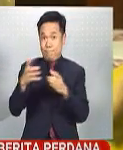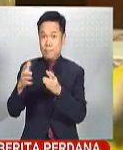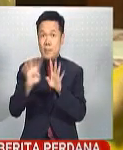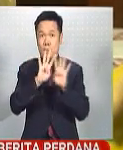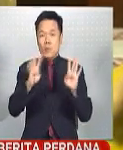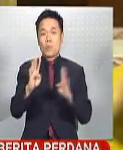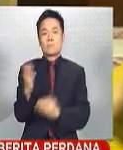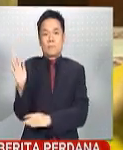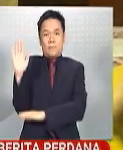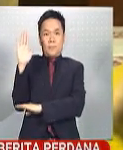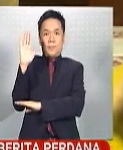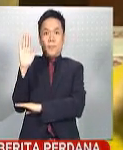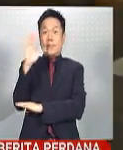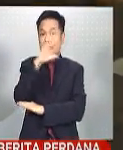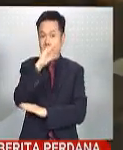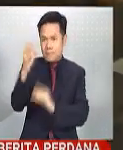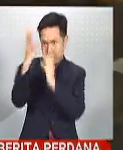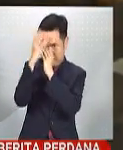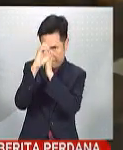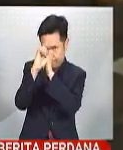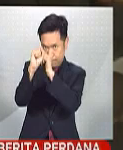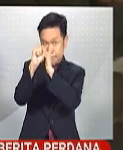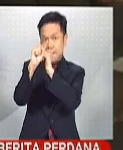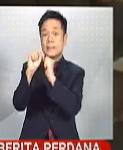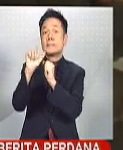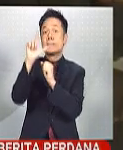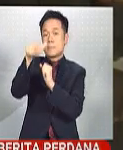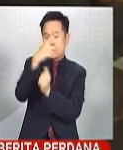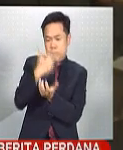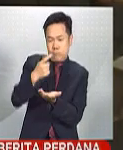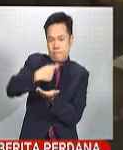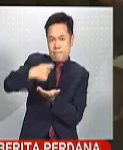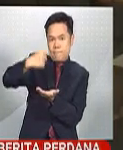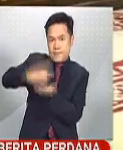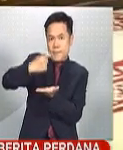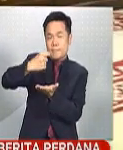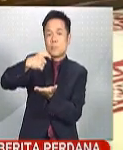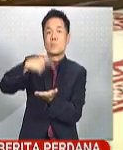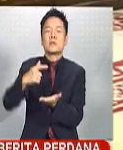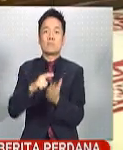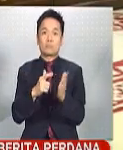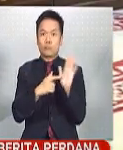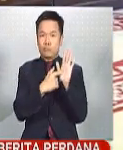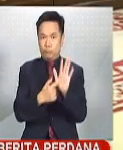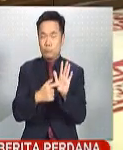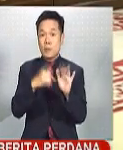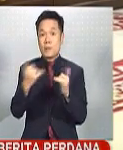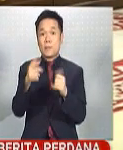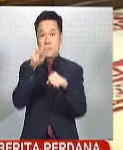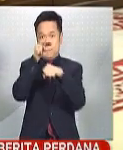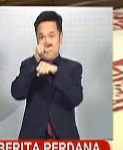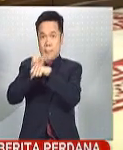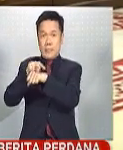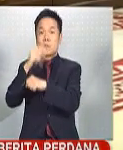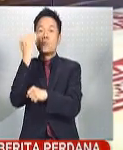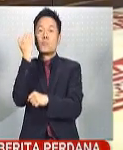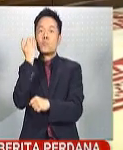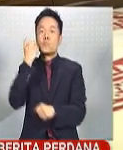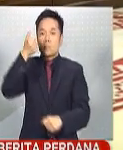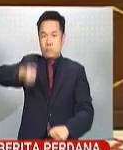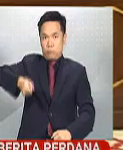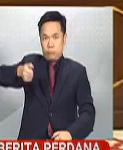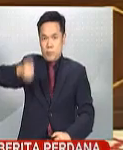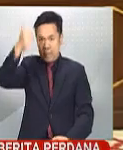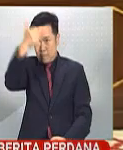sumpah jawatan dan taat setia sebelum menandatangani dokumen rasmi pelantikan dengan disaksikan Ketua Hakim Negara Tan